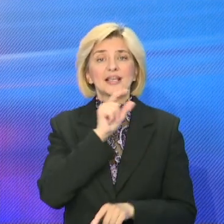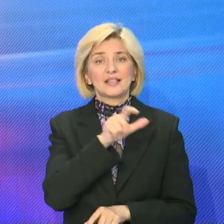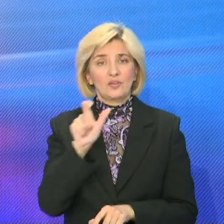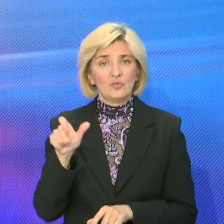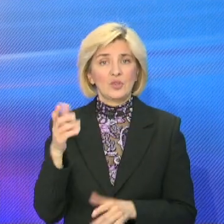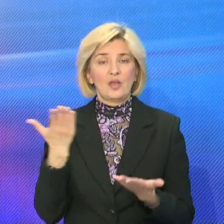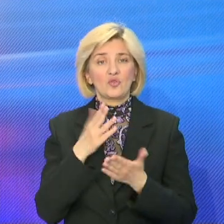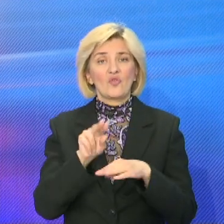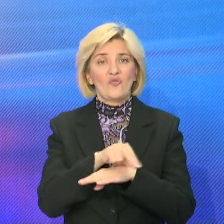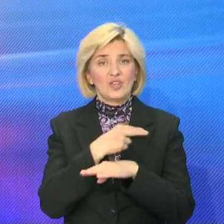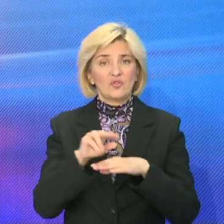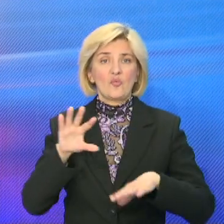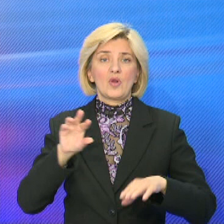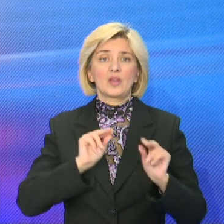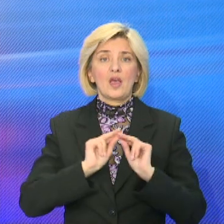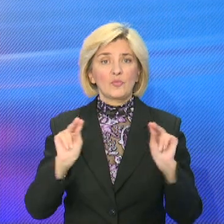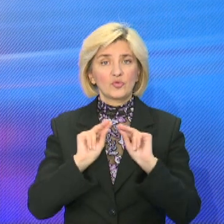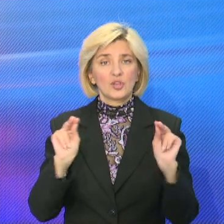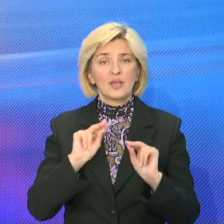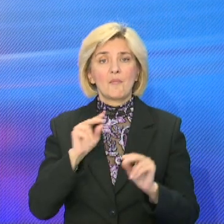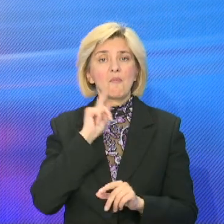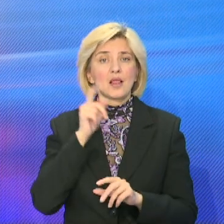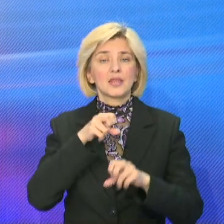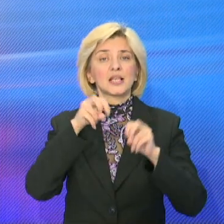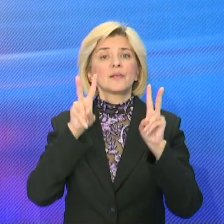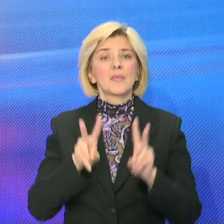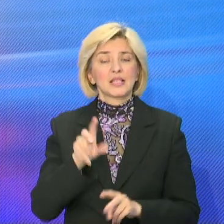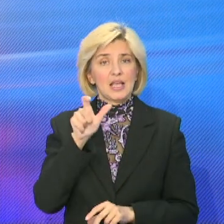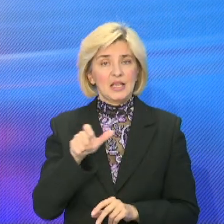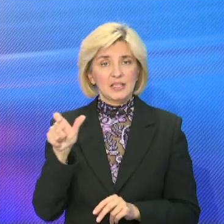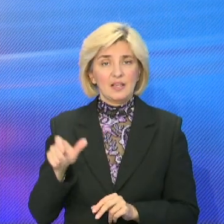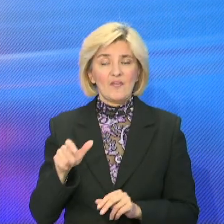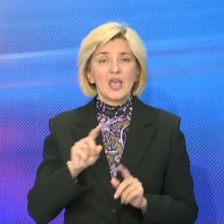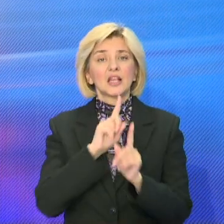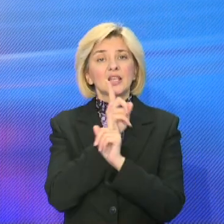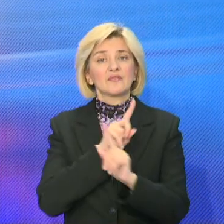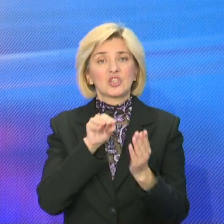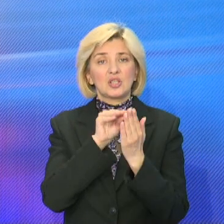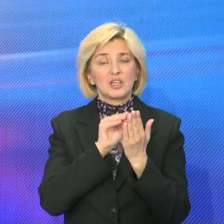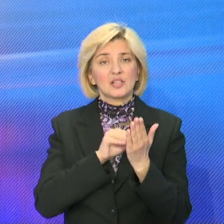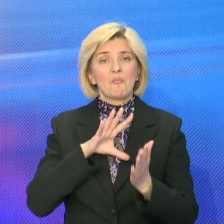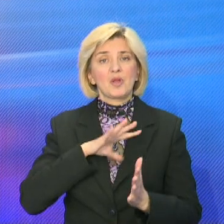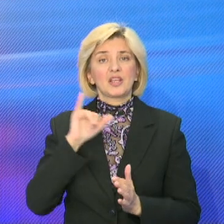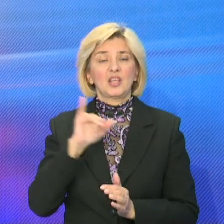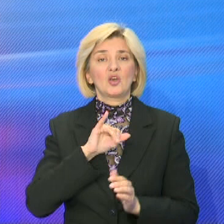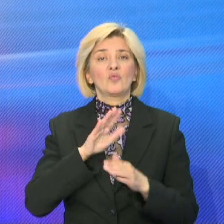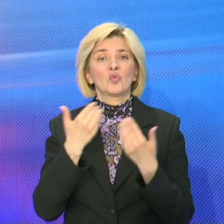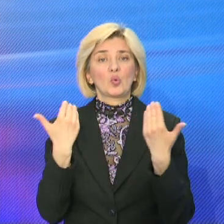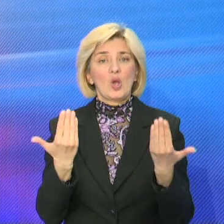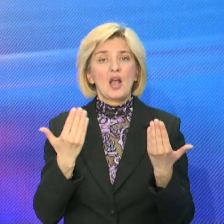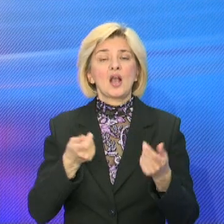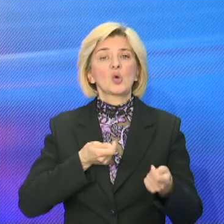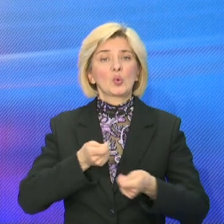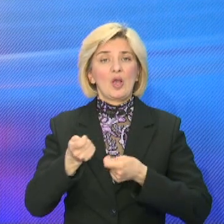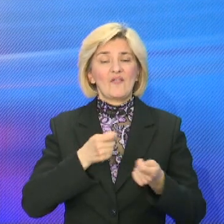и рту и молодых специалистов а из shinee медицины да раньше не звучный рецепт побывал руках и киру ника в области владимира